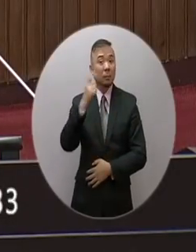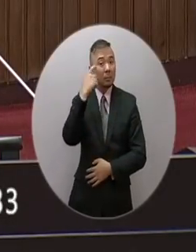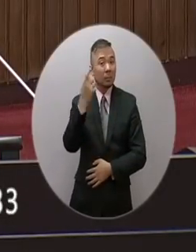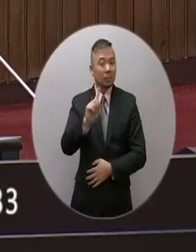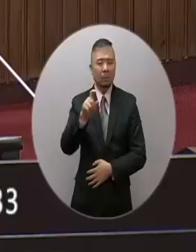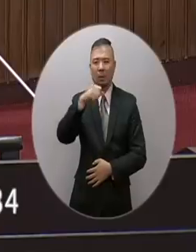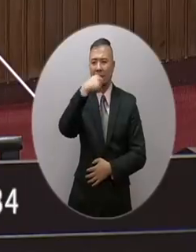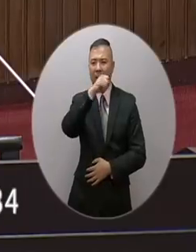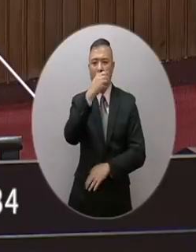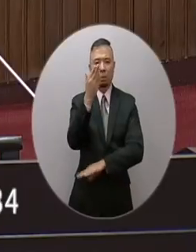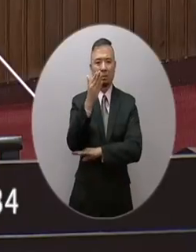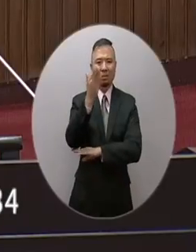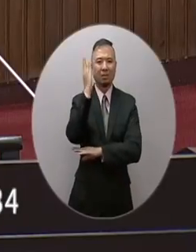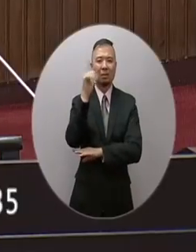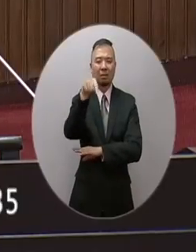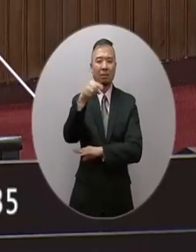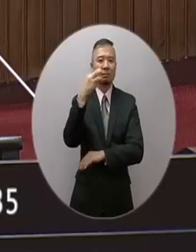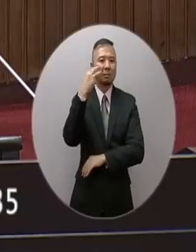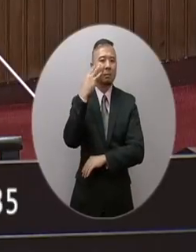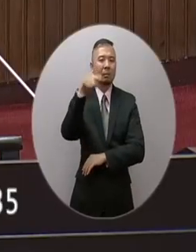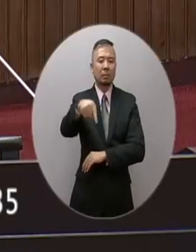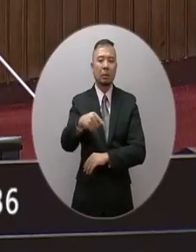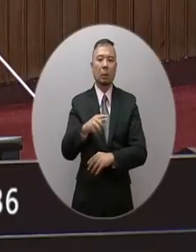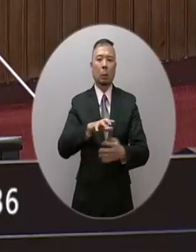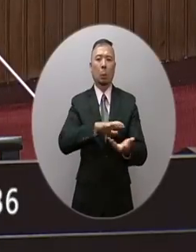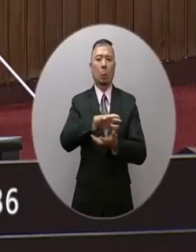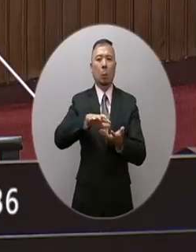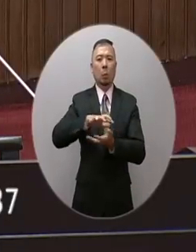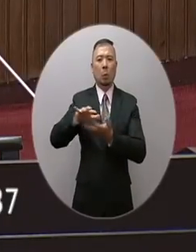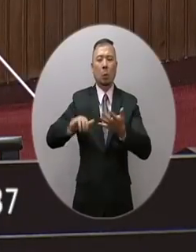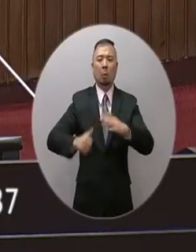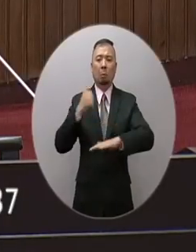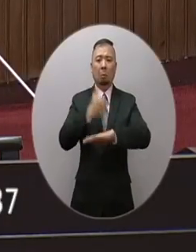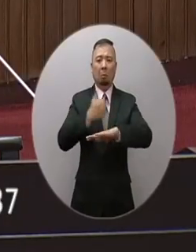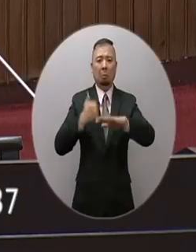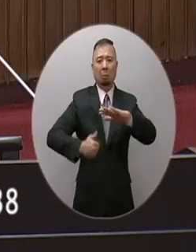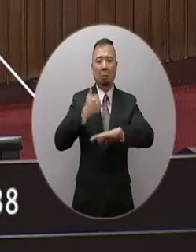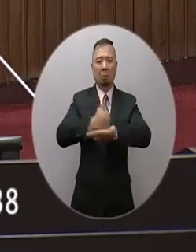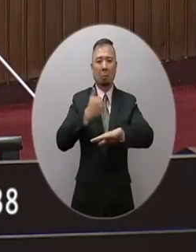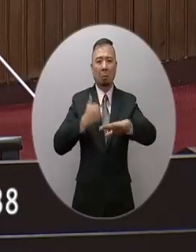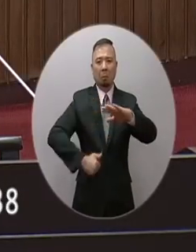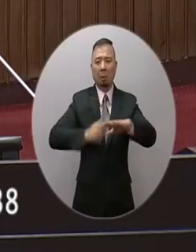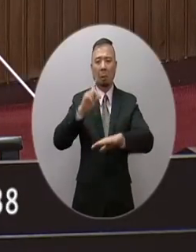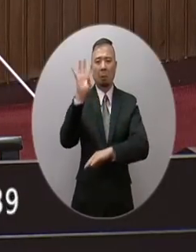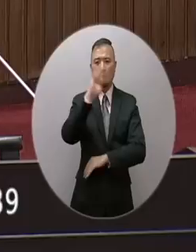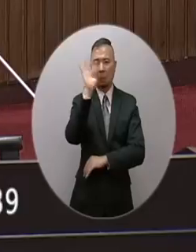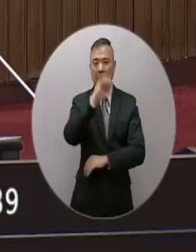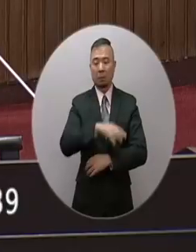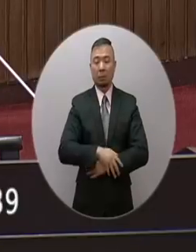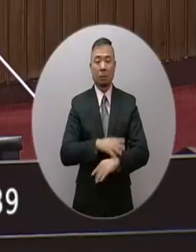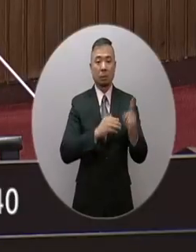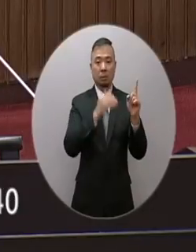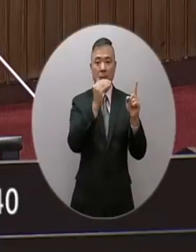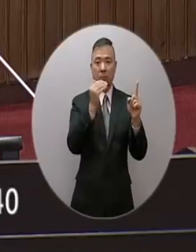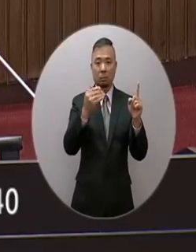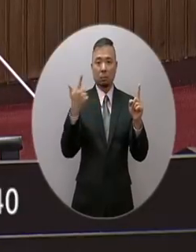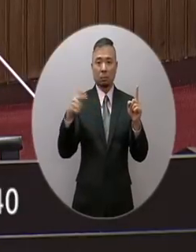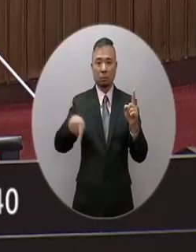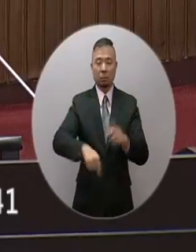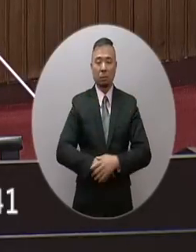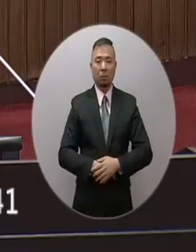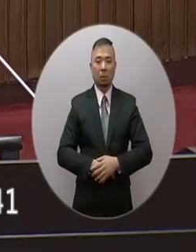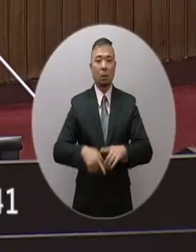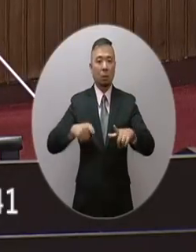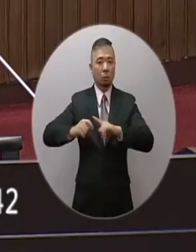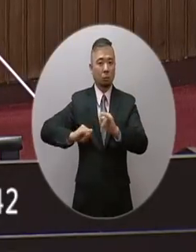局不稳定，政治不安定。所以自1996年公民主选总统以